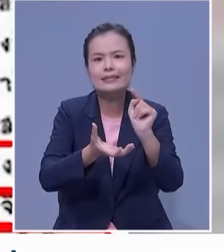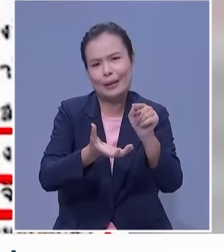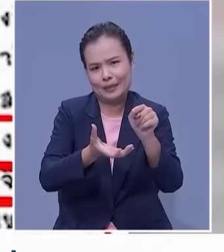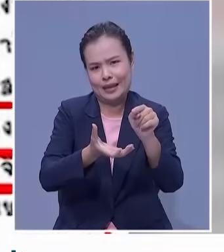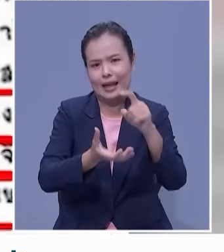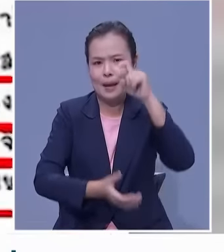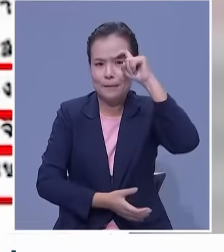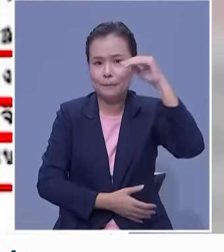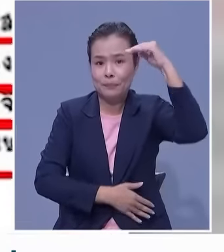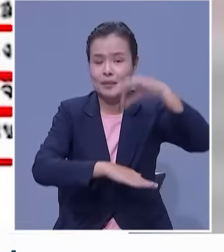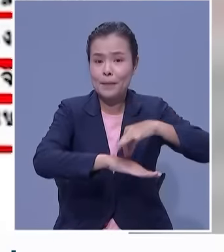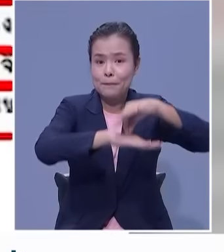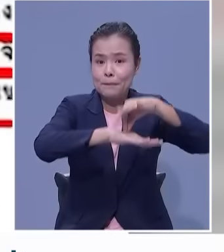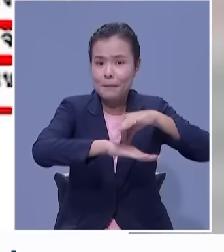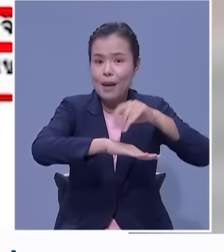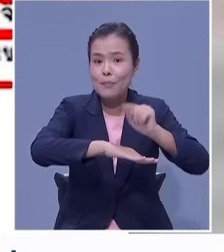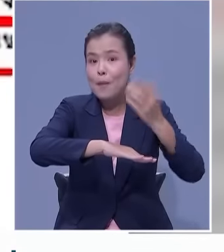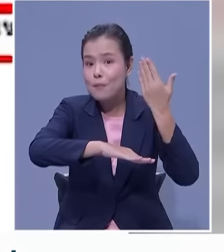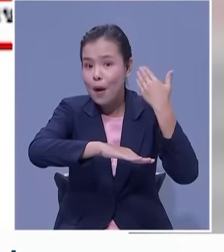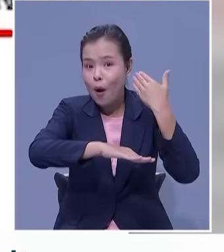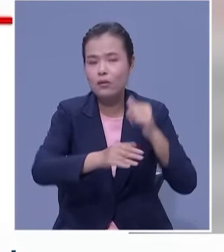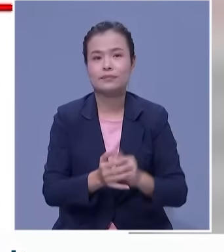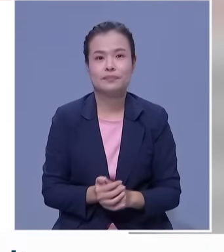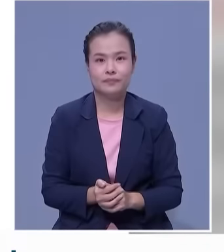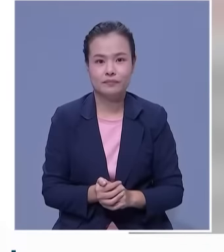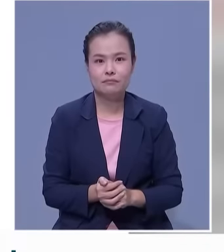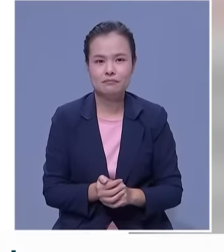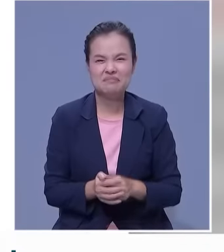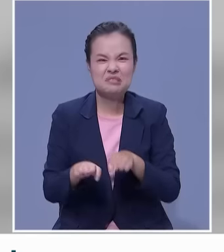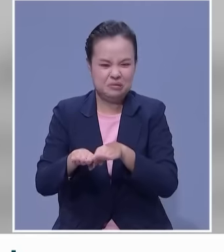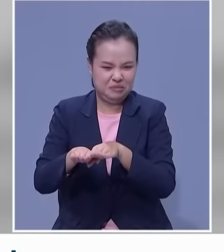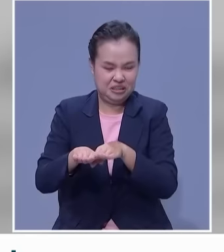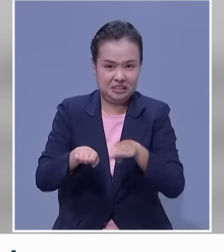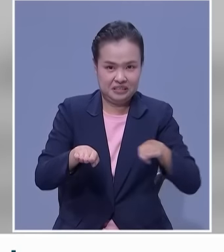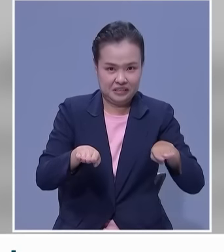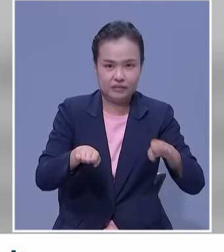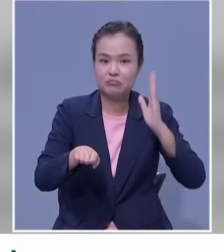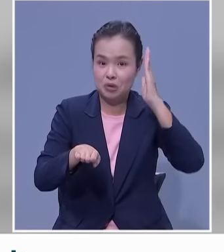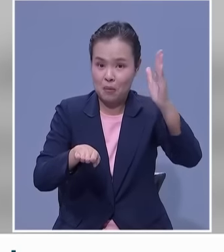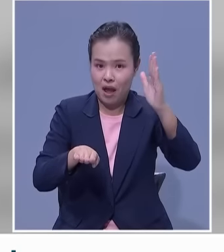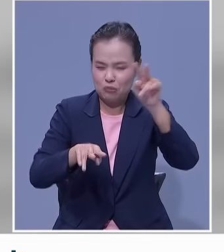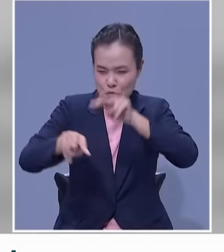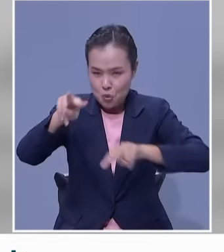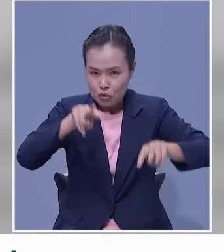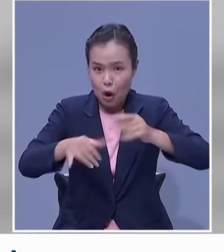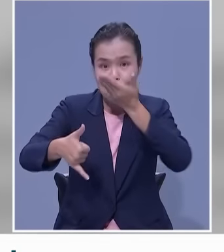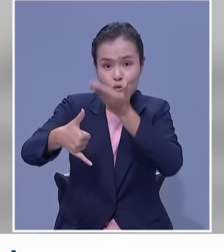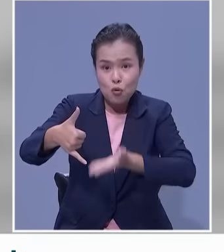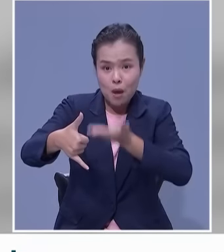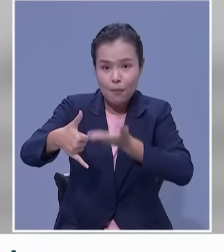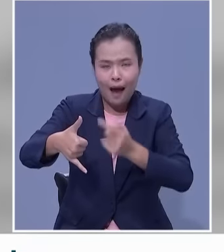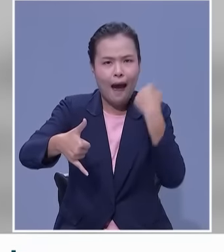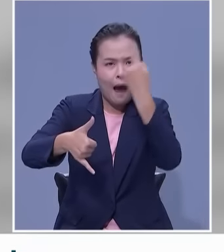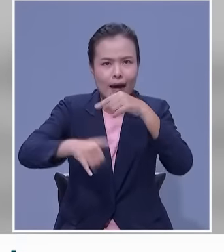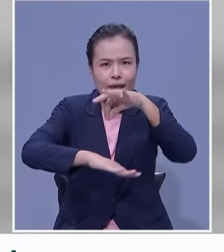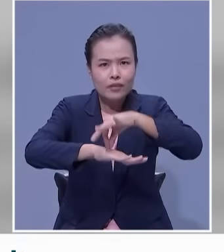นายกเศรษฐาแต่งตั้งคุณพิชิตมันจะกลายเป็นเหมือนกับบรรทัดฐานน่ะที่ทำให้เรื่องการตรวจสอบคุณสมบัติของคนจะมาดำรง